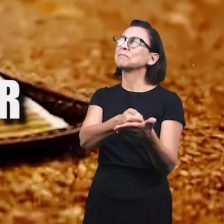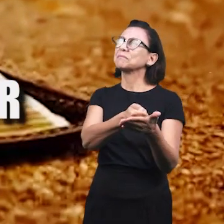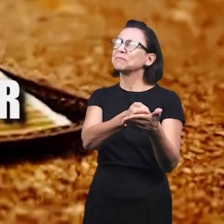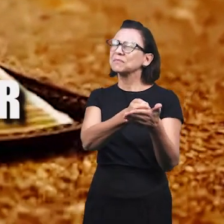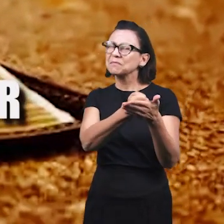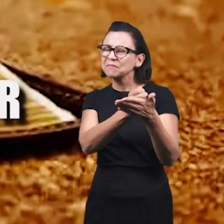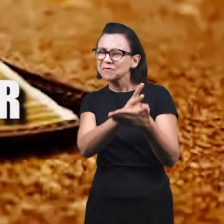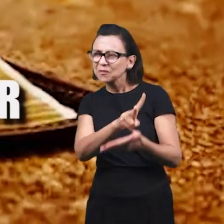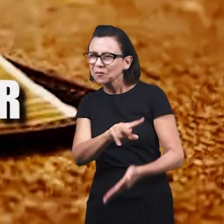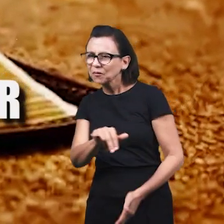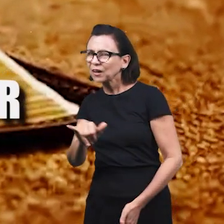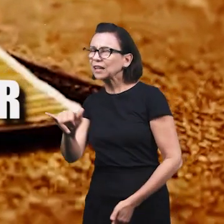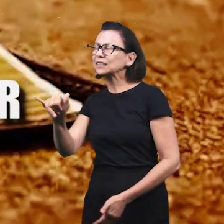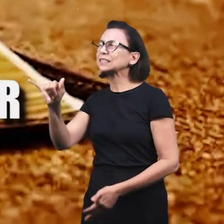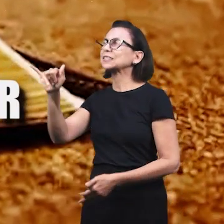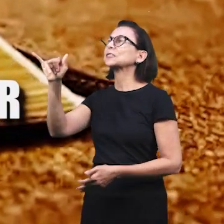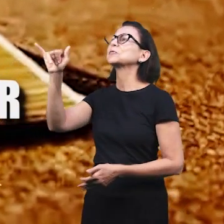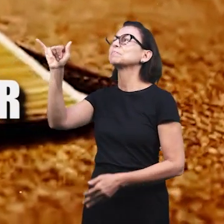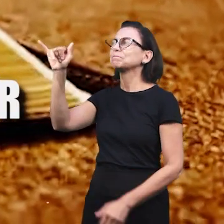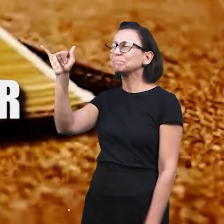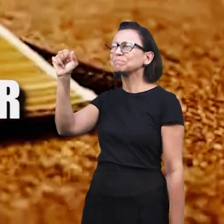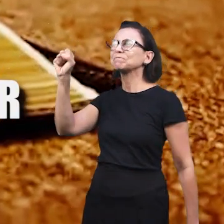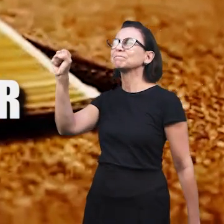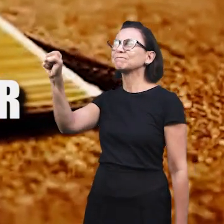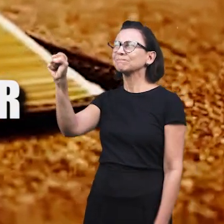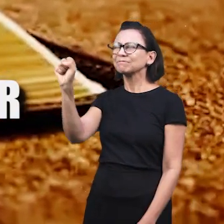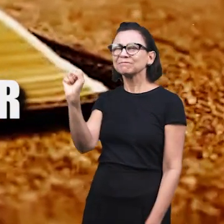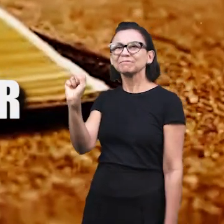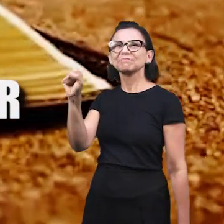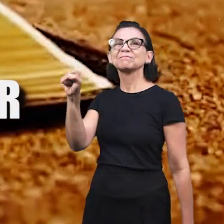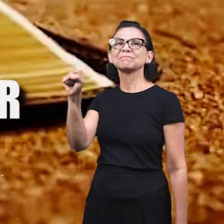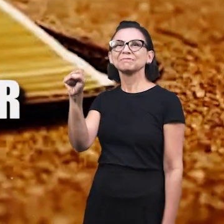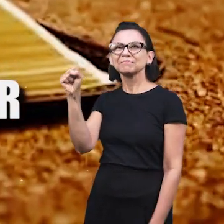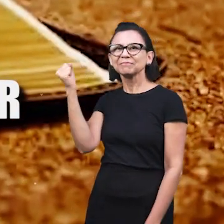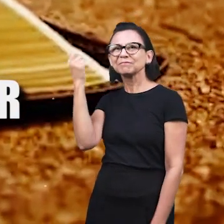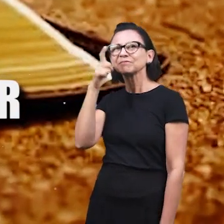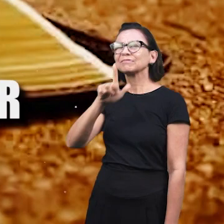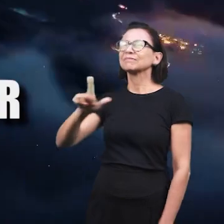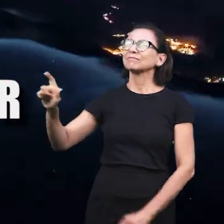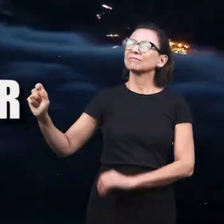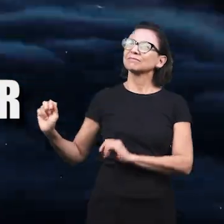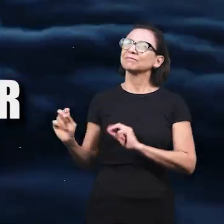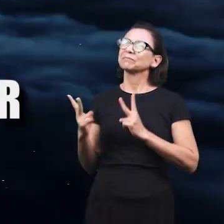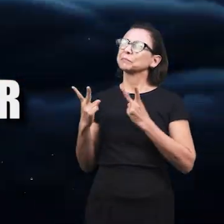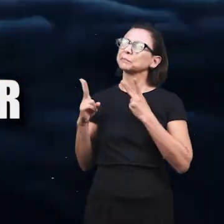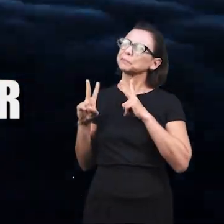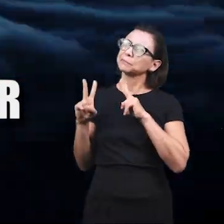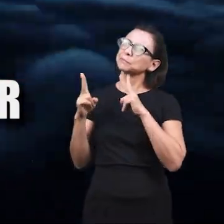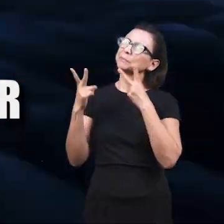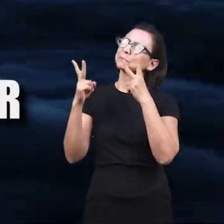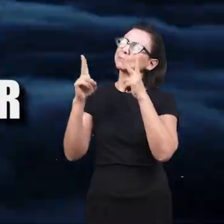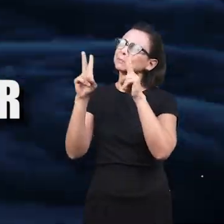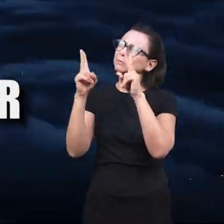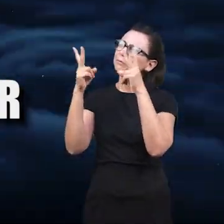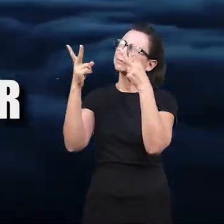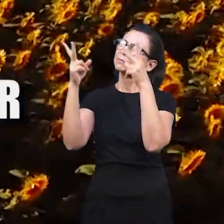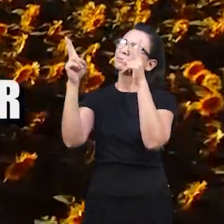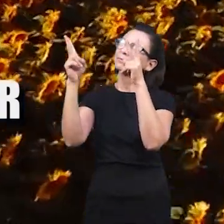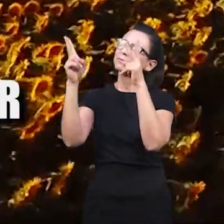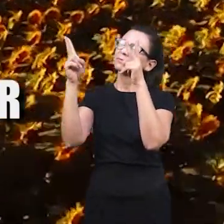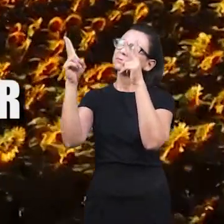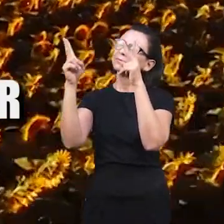Если Бог пообещал, это исполнится, и благодать, благословение